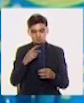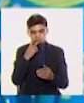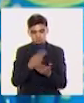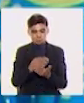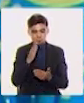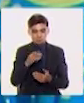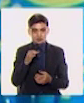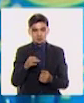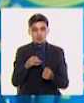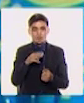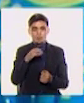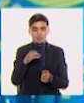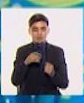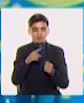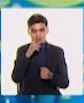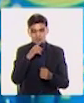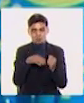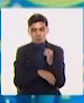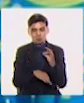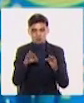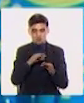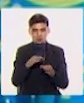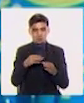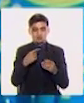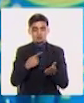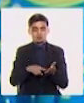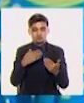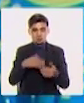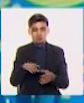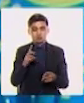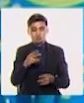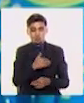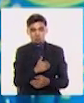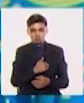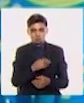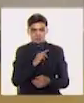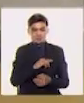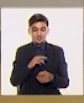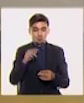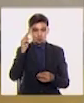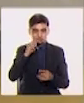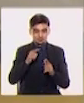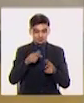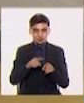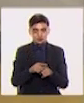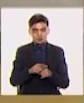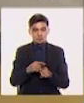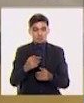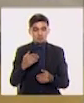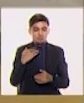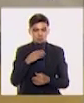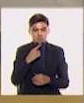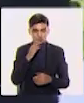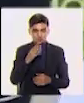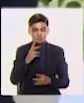мамырдың аяғында босатылған болатын. Осы шаралардың барлығы түлектер үшін үлкен қолдау екені сөзсіз. Биыл тест тапсыруға 130 мыңнан